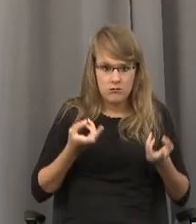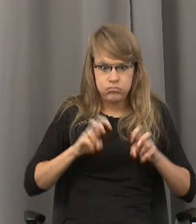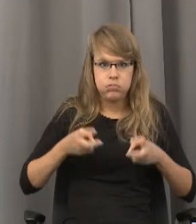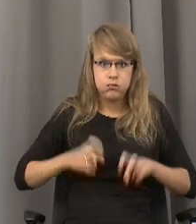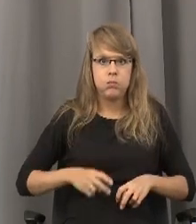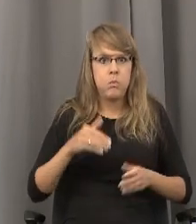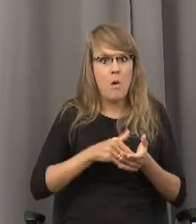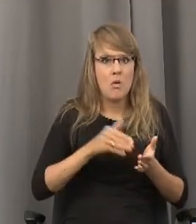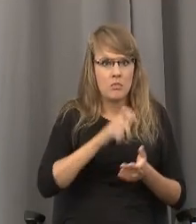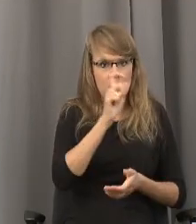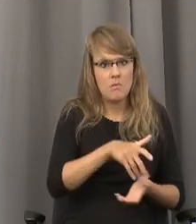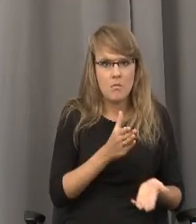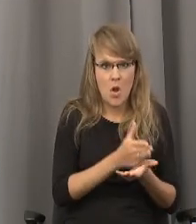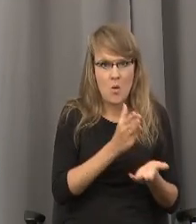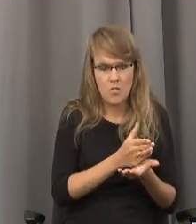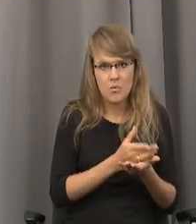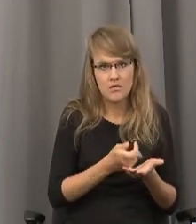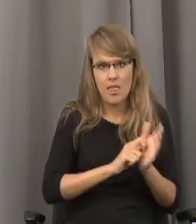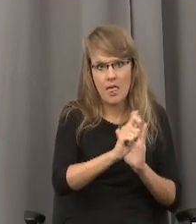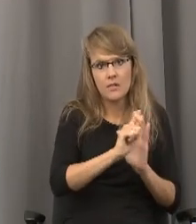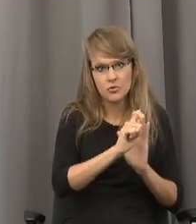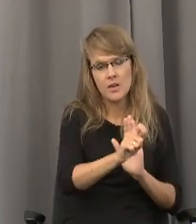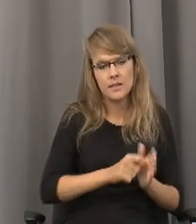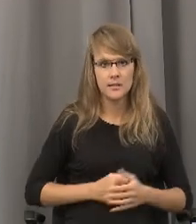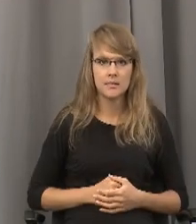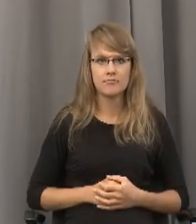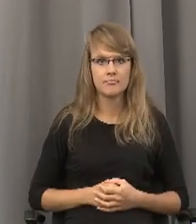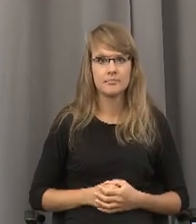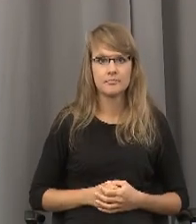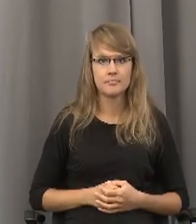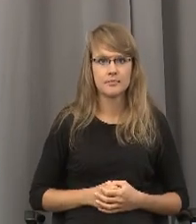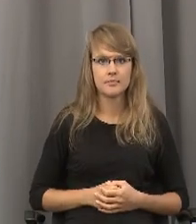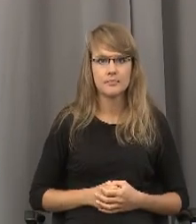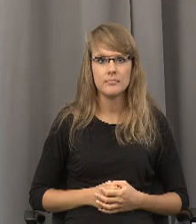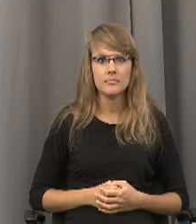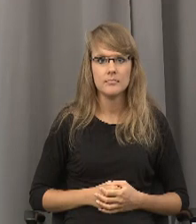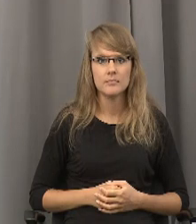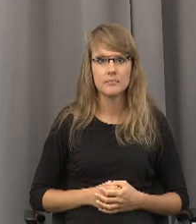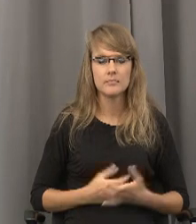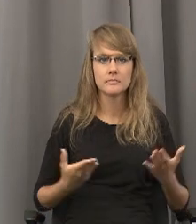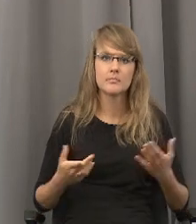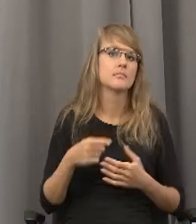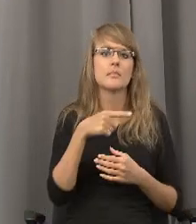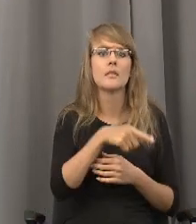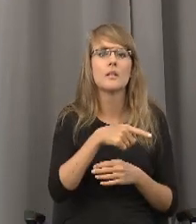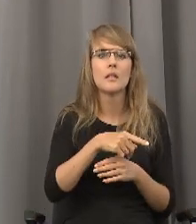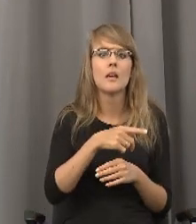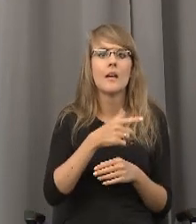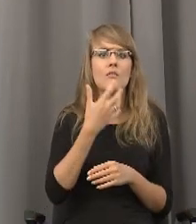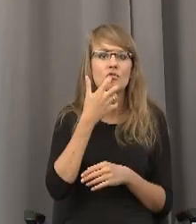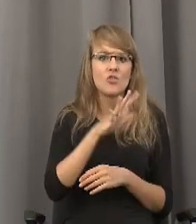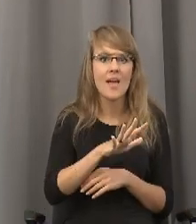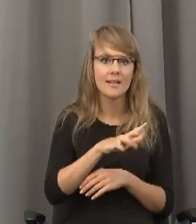nich występują, i to również w tym rachunku kosztów powinno być uwzględnione. Korzyści wynikające z wczesnej, precyzyjnej diagnozy